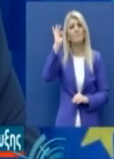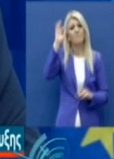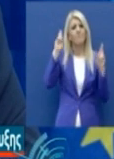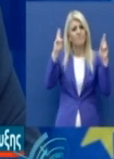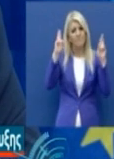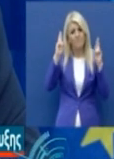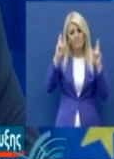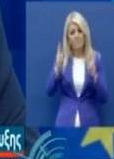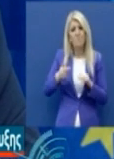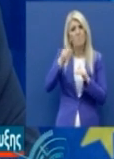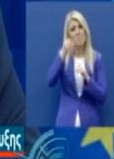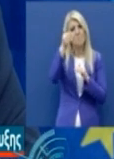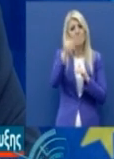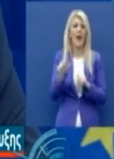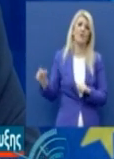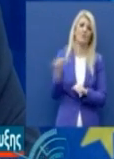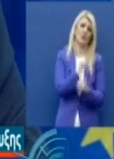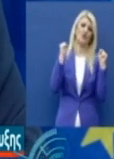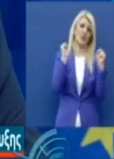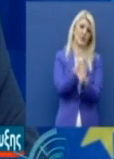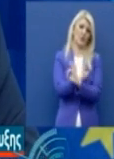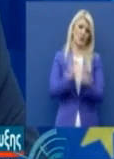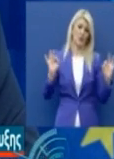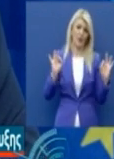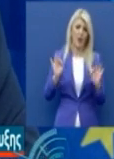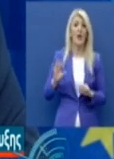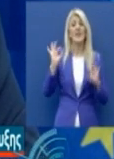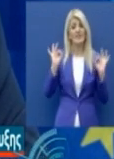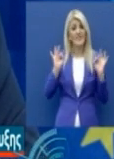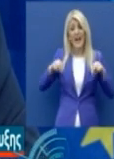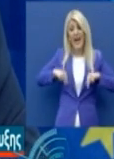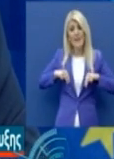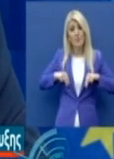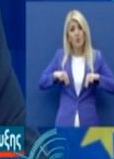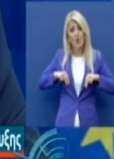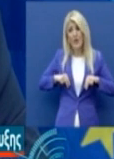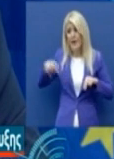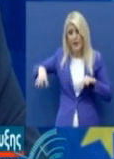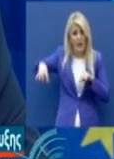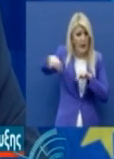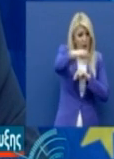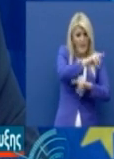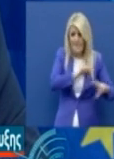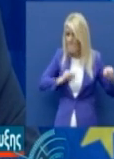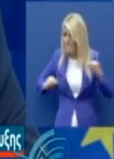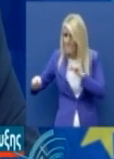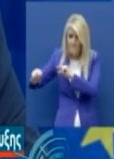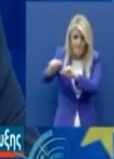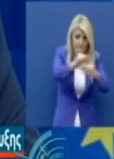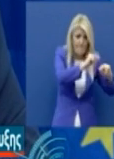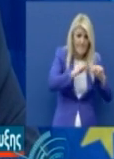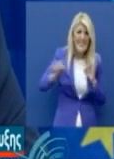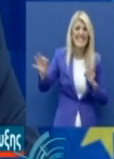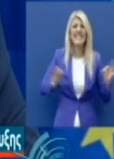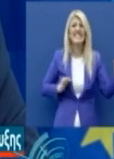σας διαβεβαιώνουμε ότι όλα τα συναρμόδια Υπουργεία υπό την καθοδήγηση του κυρίου Πρωθυπουργού έχουν πλήρες σχέδιο συνεχόμενης